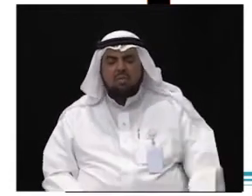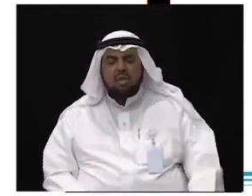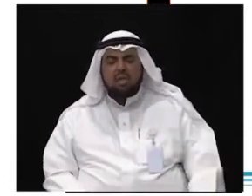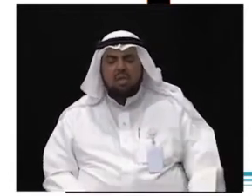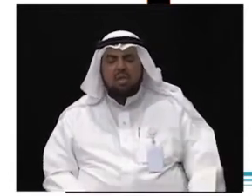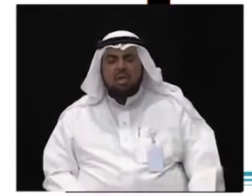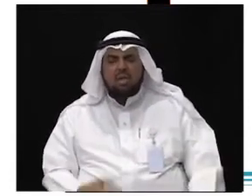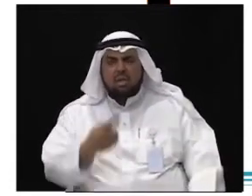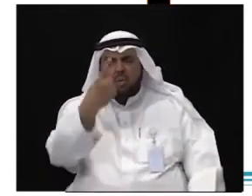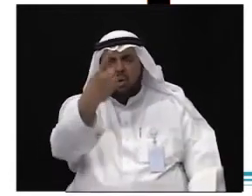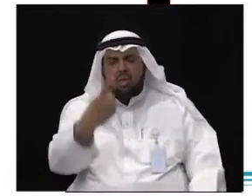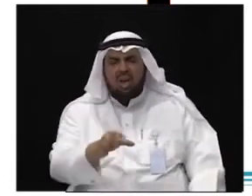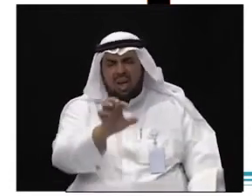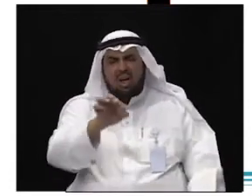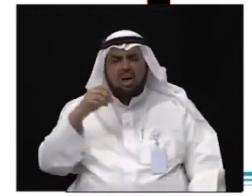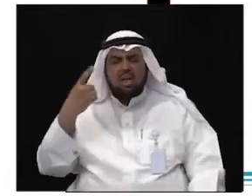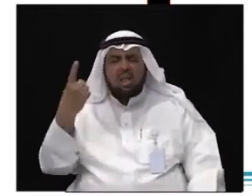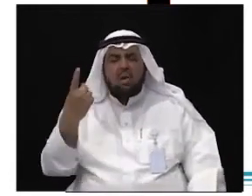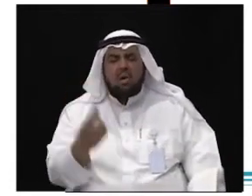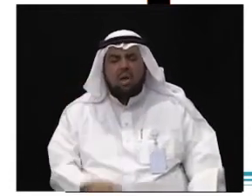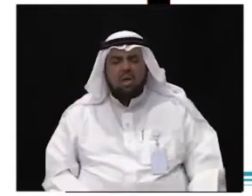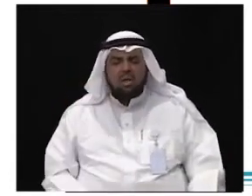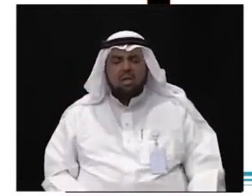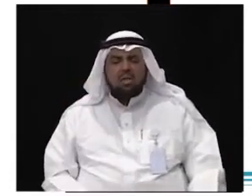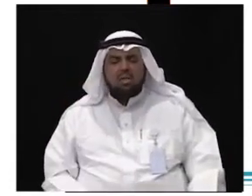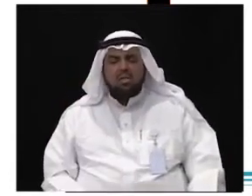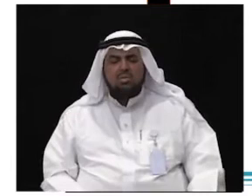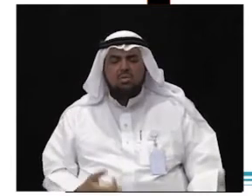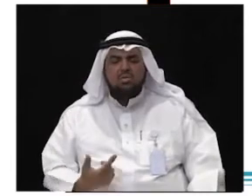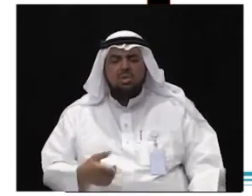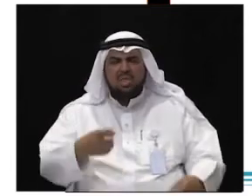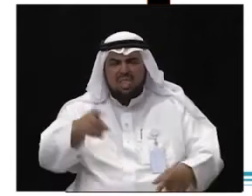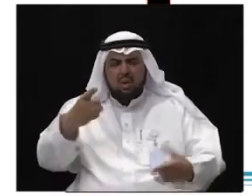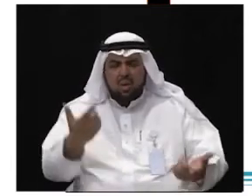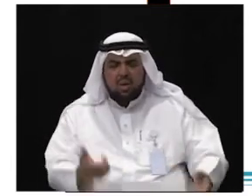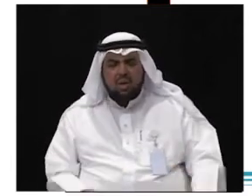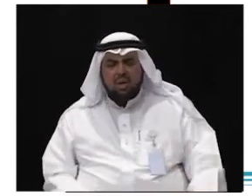عندي 3 أسطر، اختاروا منها الإجابة الأدق أو الصحيحة.